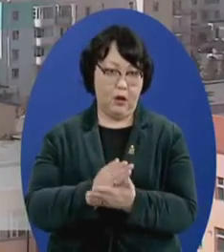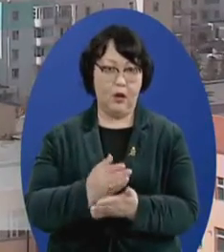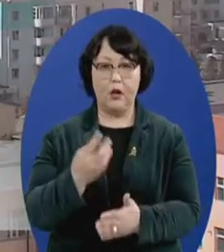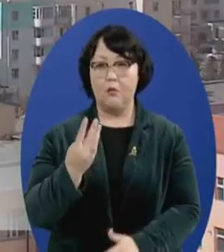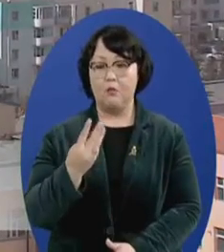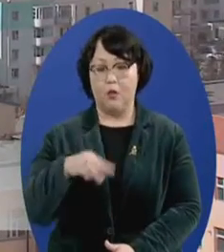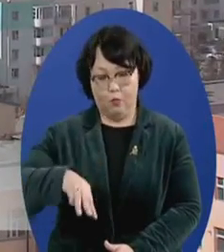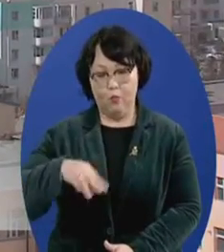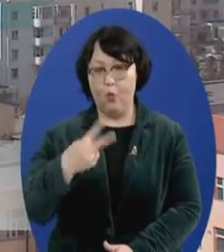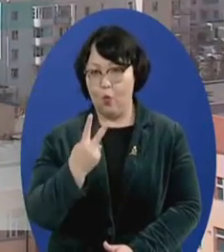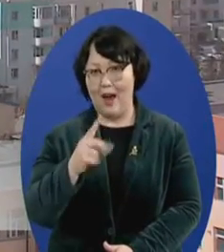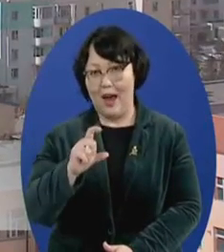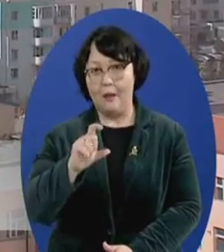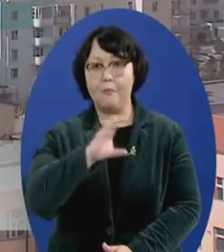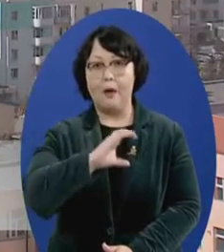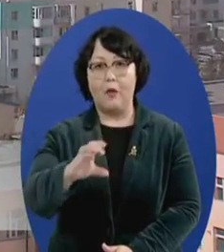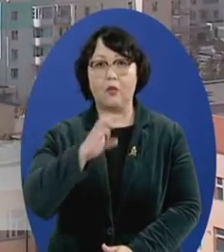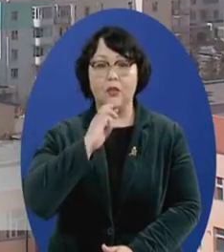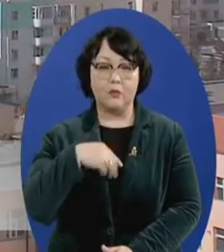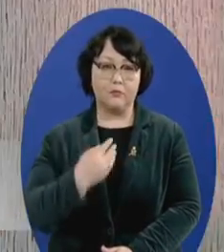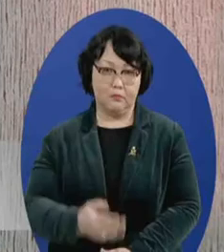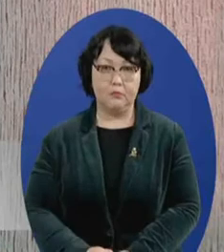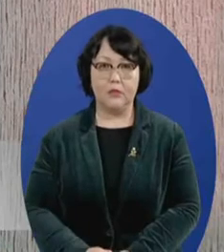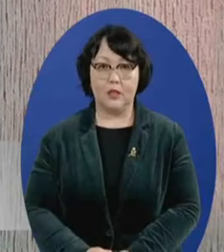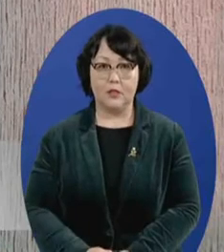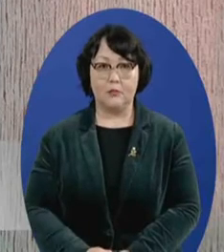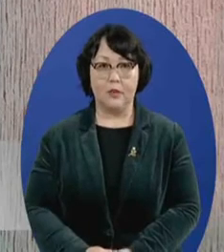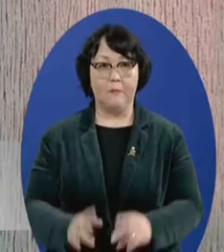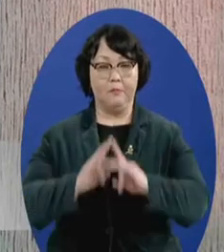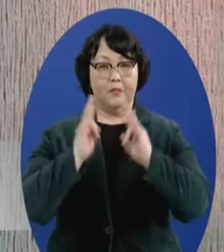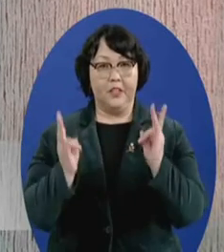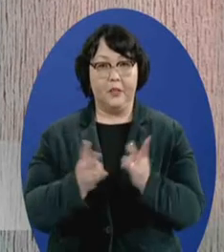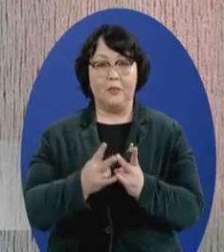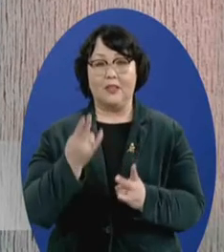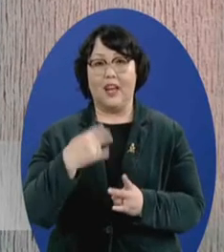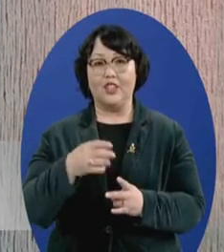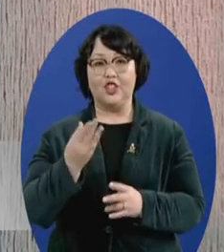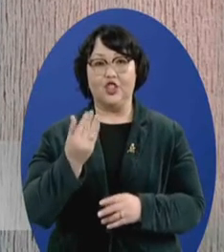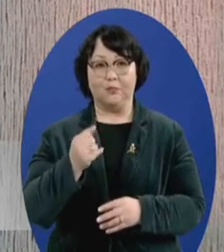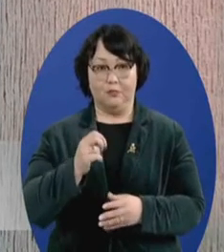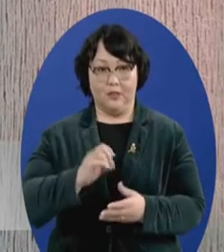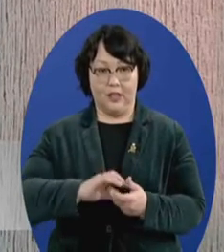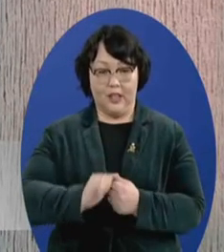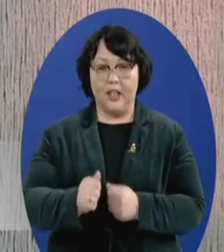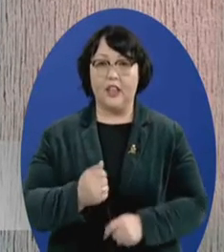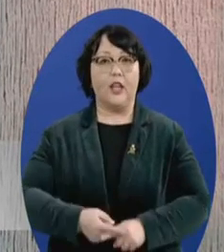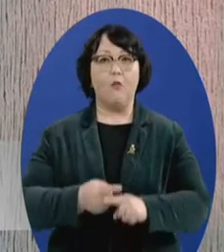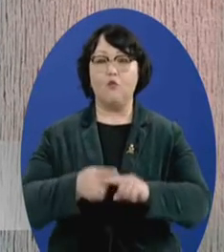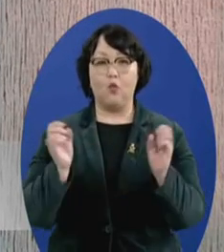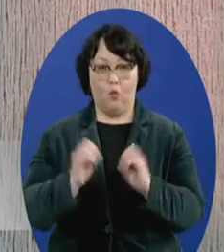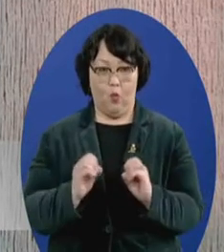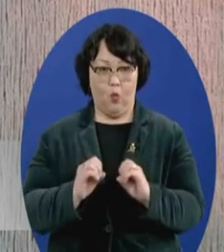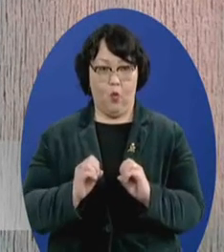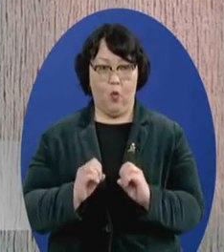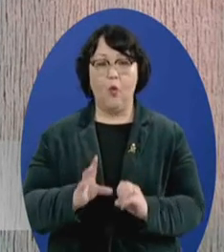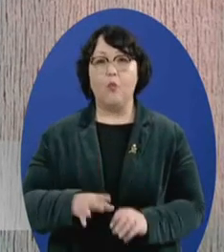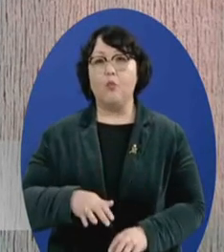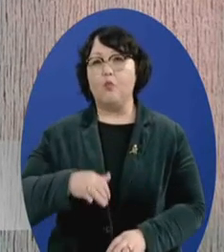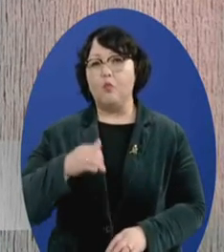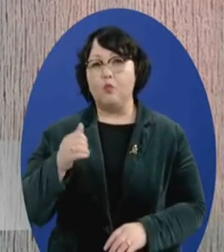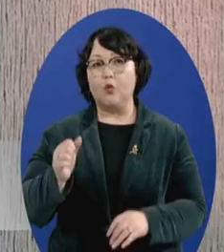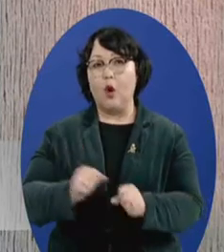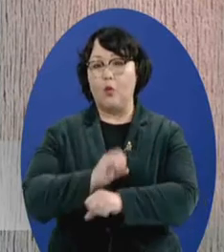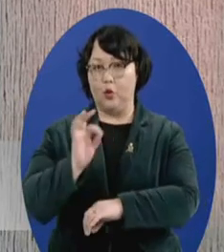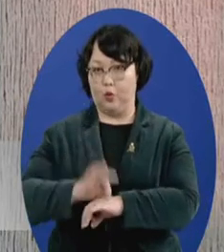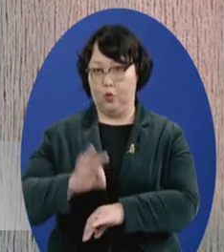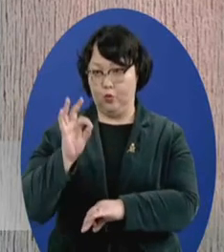Монголын үйлдвэрчний нийгмийн холбооноос хэлж байна. Нийгмийн даатгалын шимтгэлийг нэмэгдүүлэхгүй ер нь босоо чиглэлээр энэ